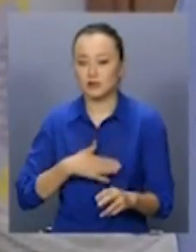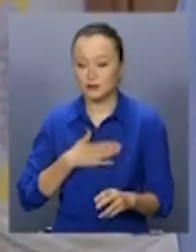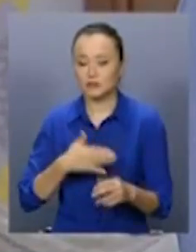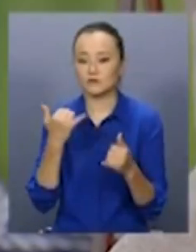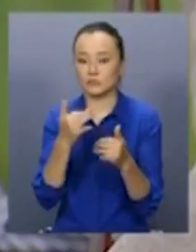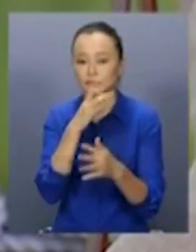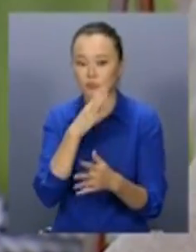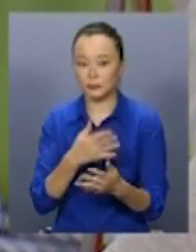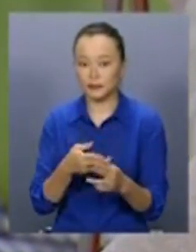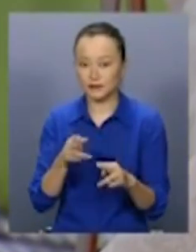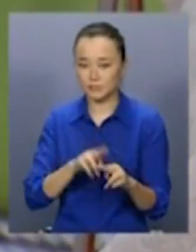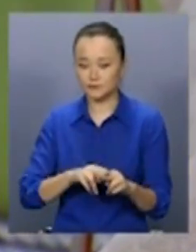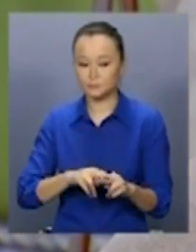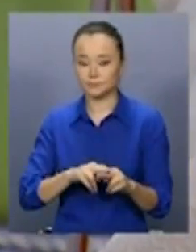уақытта